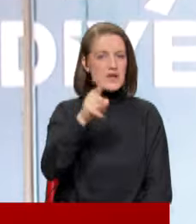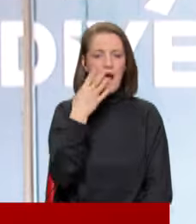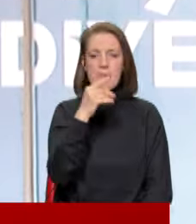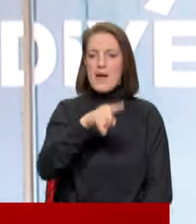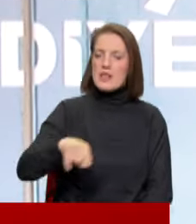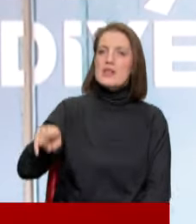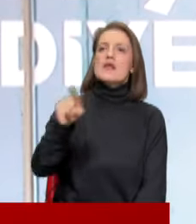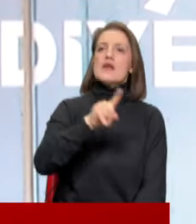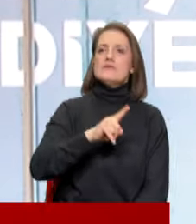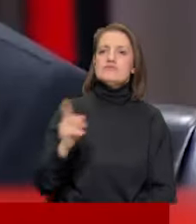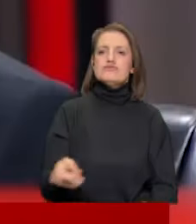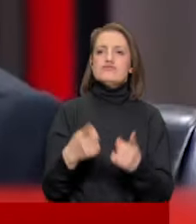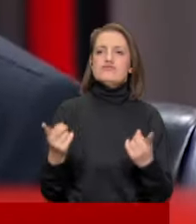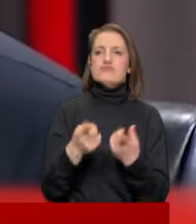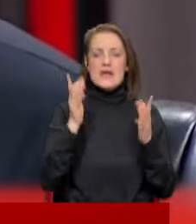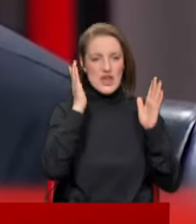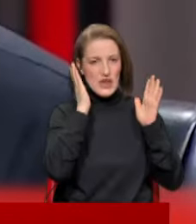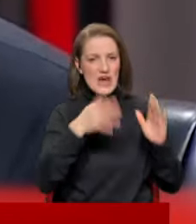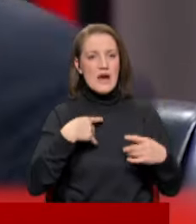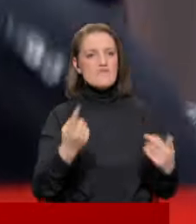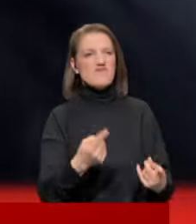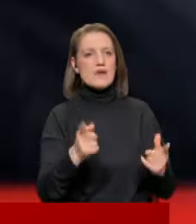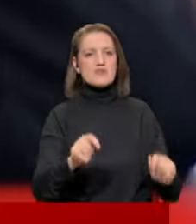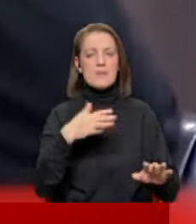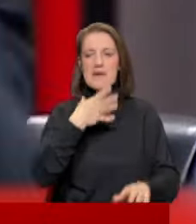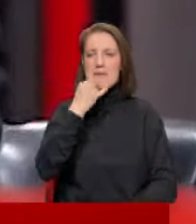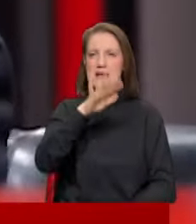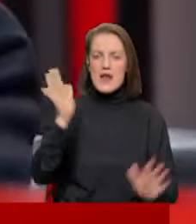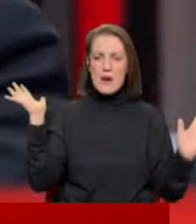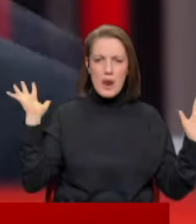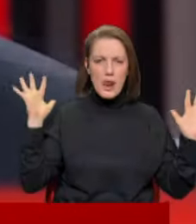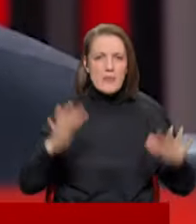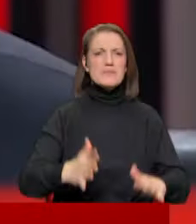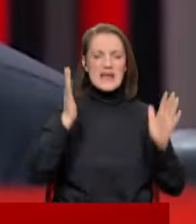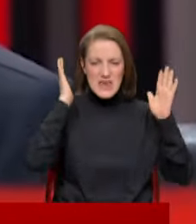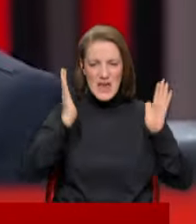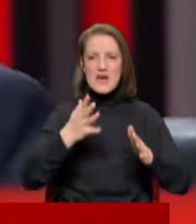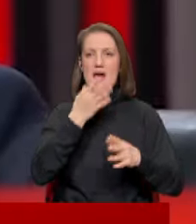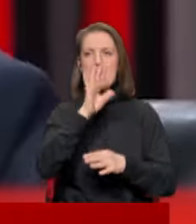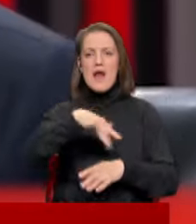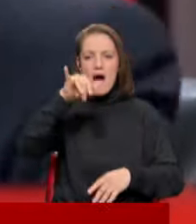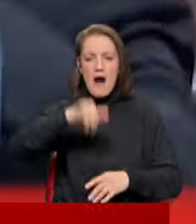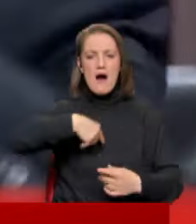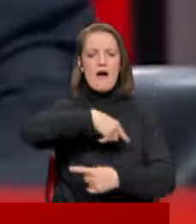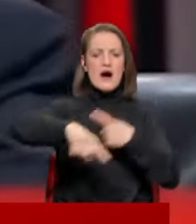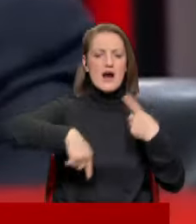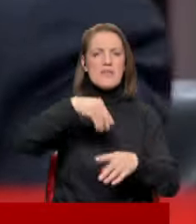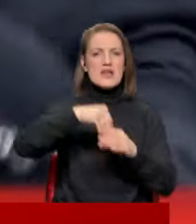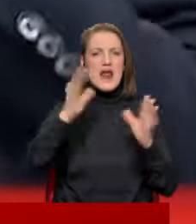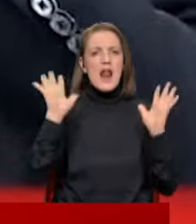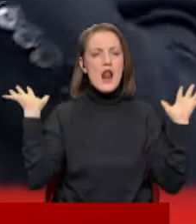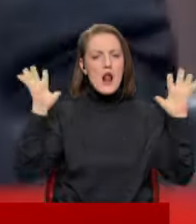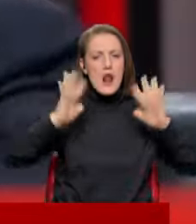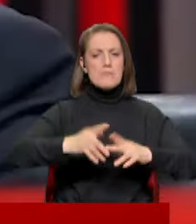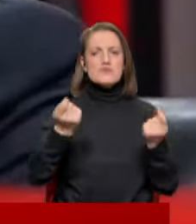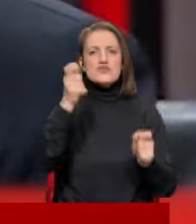emeklilerimiz tahrik ediyor Keşke kışkırt Abil emeklileri sokağa dökebilsem Keşke emekliler haklarını aramak için yürüsen